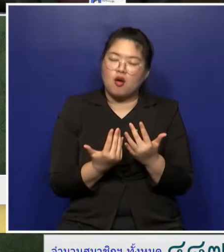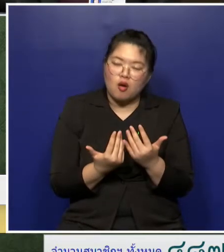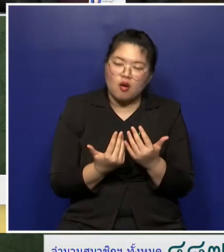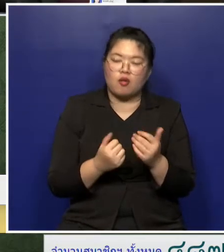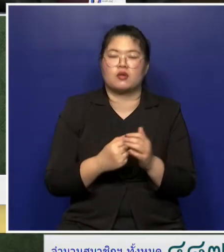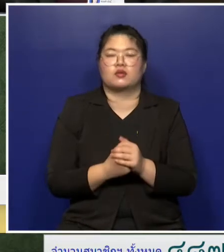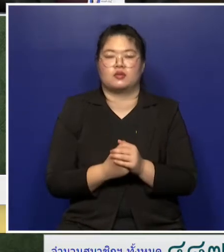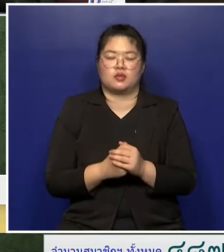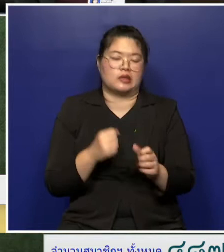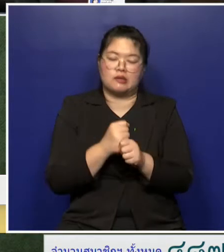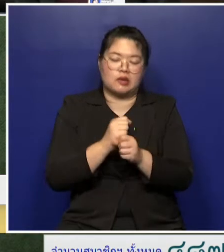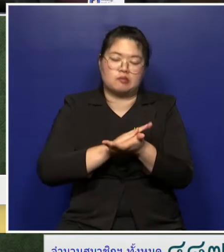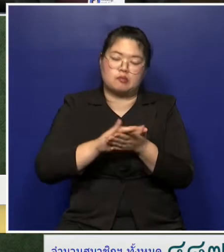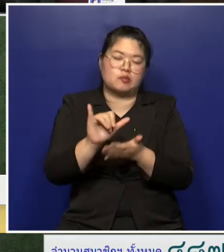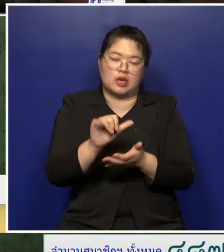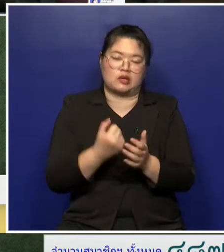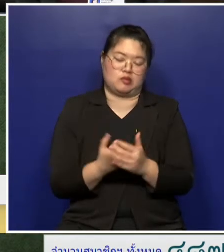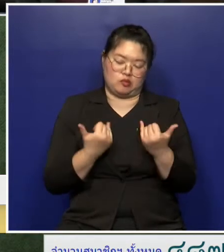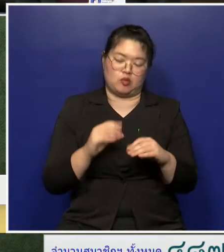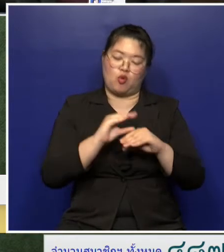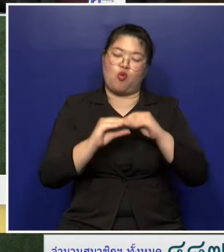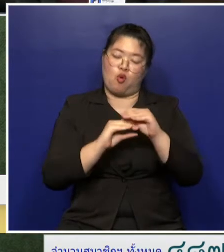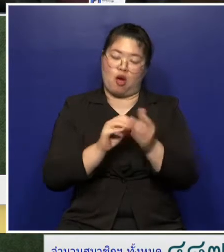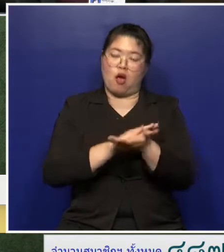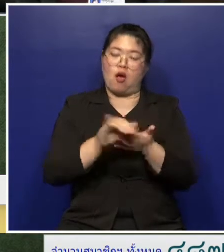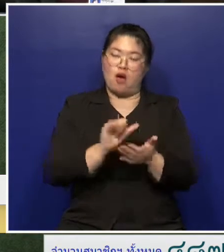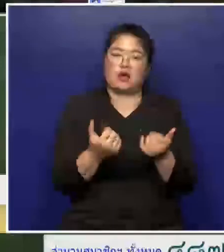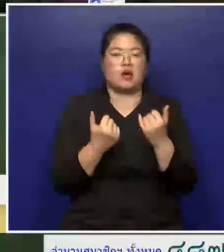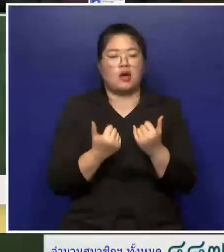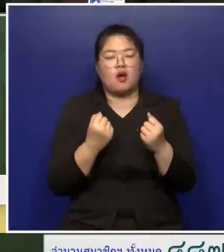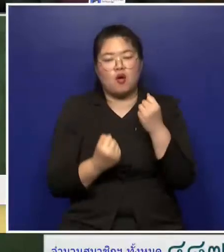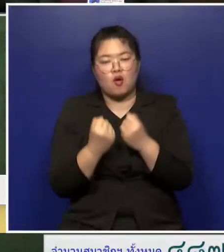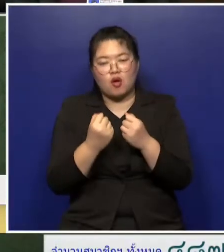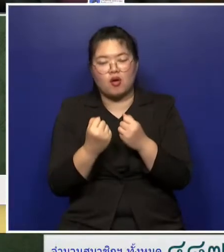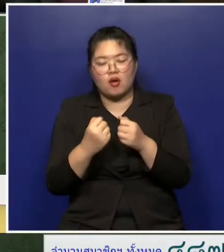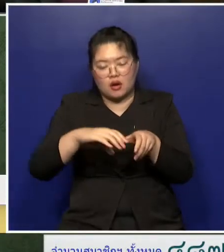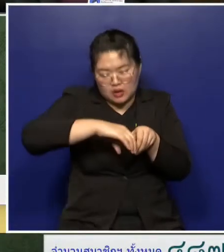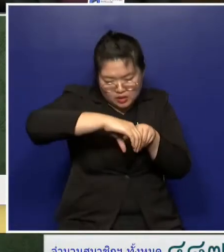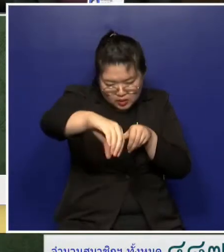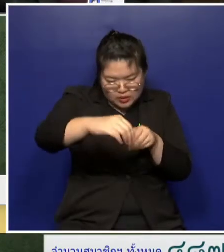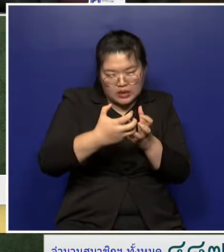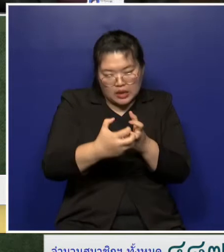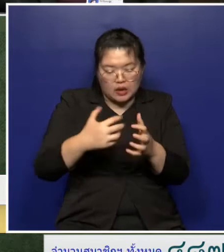ะในช่วที่โครงการยไม่เสรจนะคะ ดฉันไดรบแ้งด้อบัรเหตี่เกิดจากการชนแทง Barrier ทุกสัปดาห